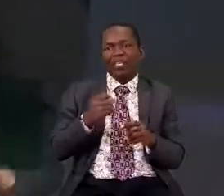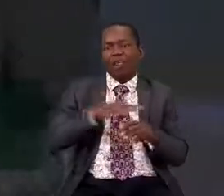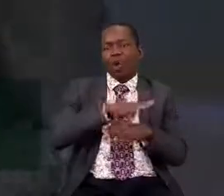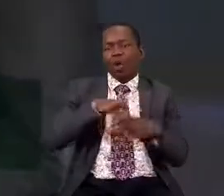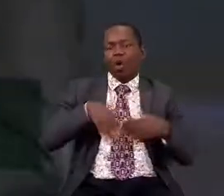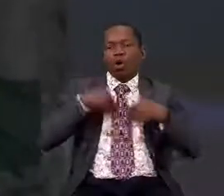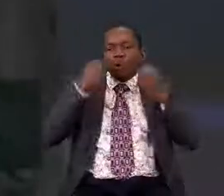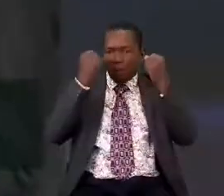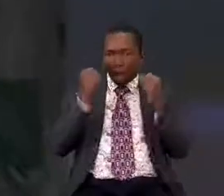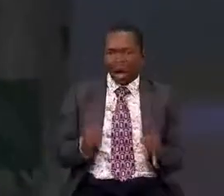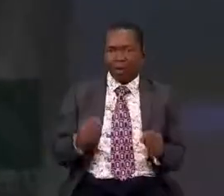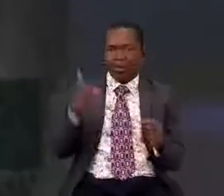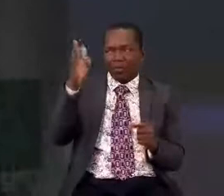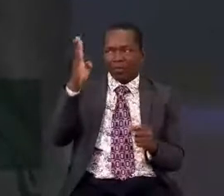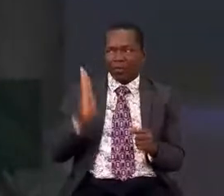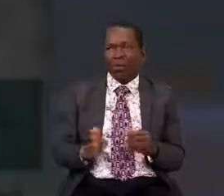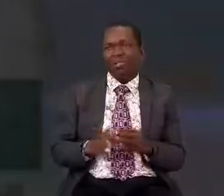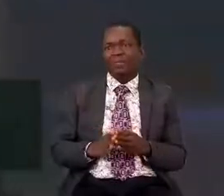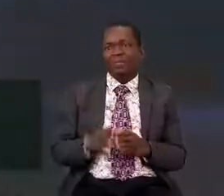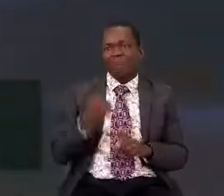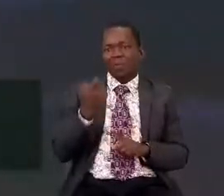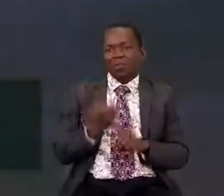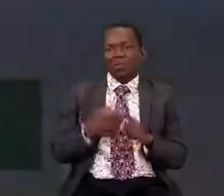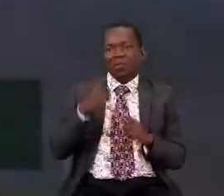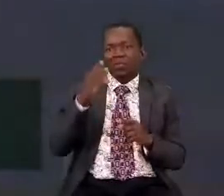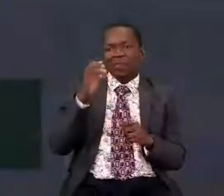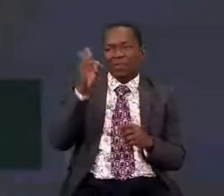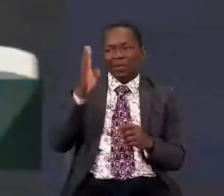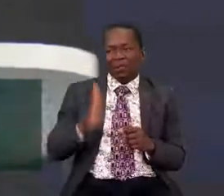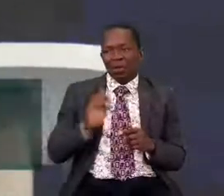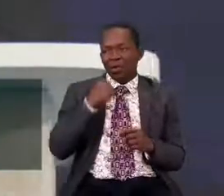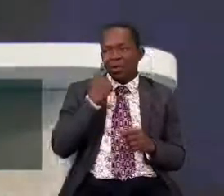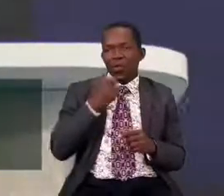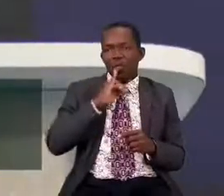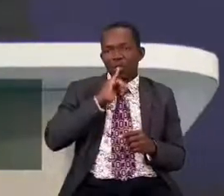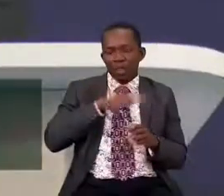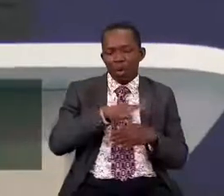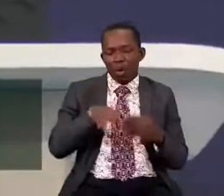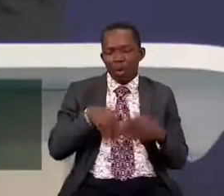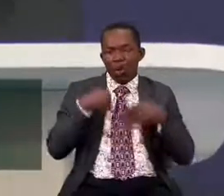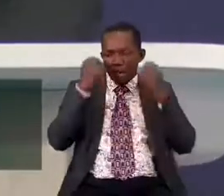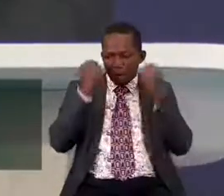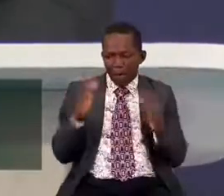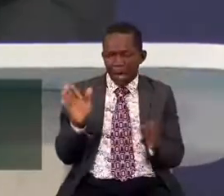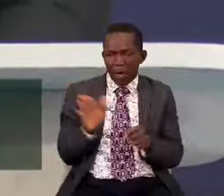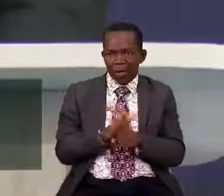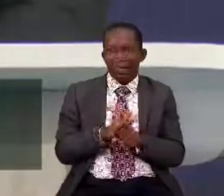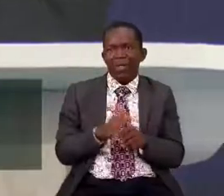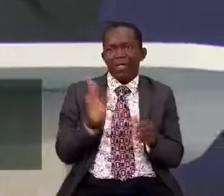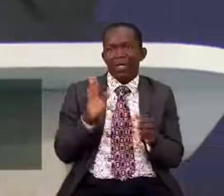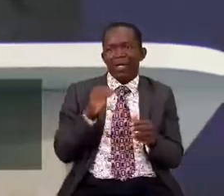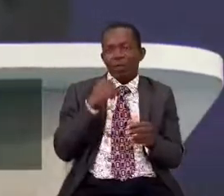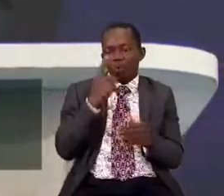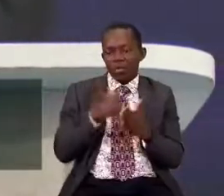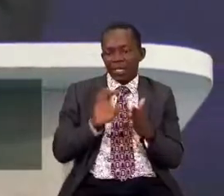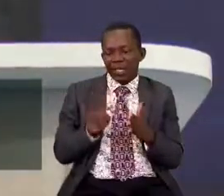il peut faire toutes choses. Et tout ce qu'il a promis, c'est ce qu'il fera, parce que rien ne peut